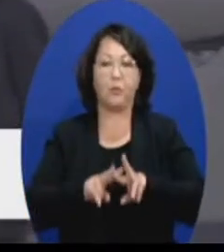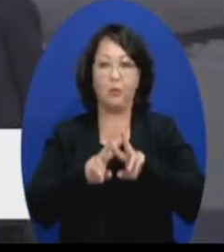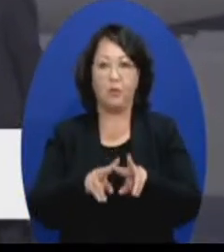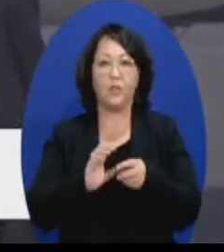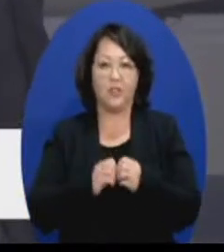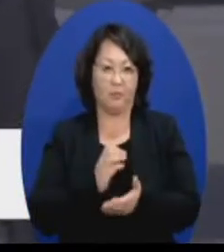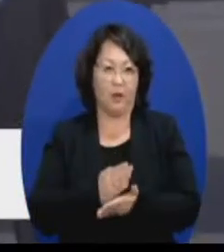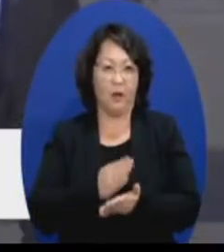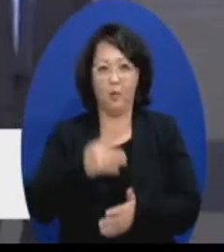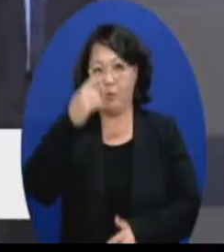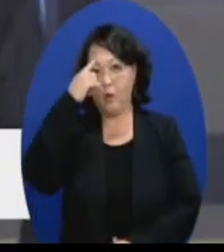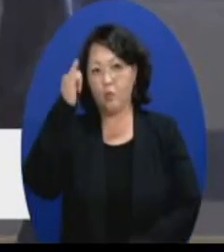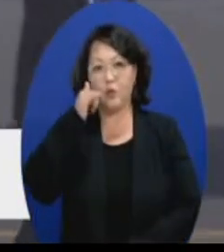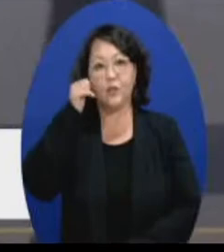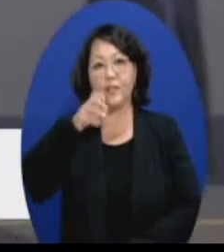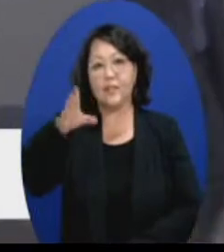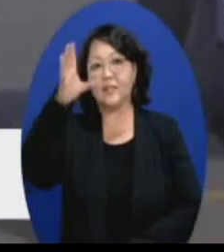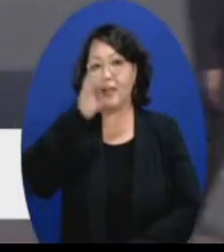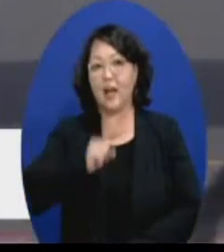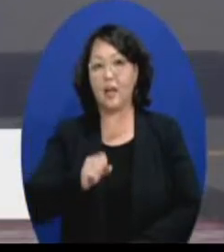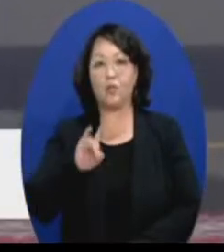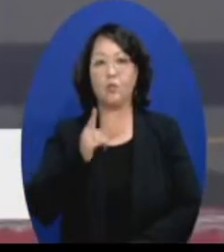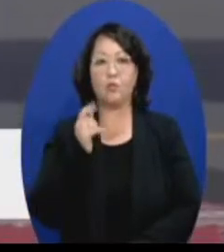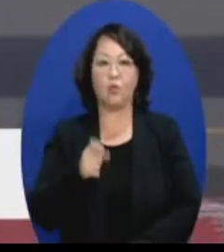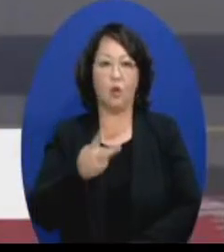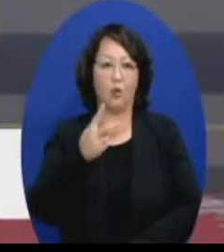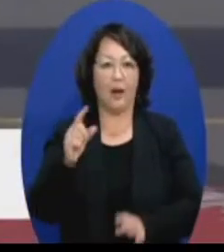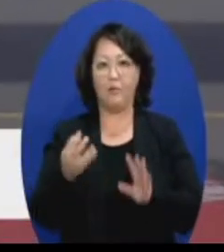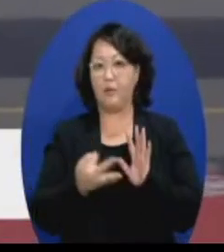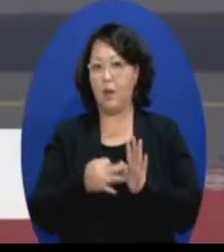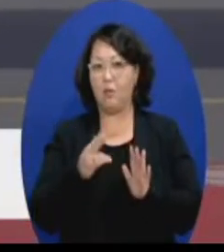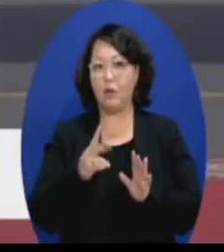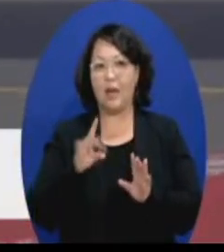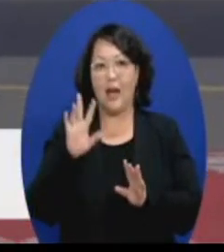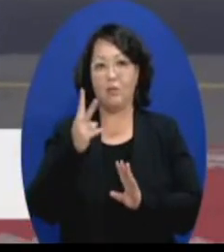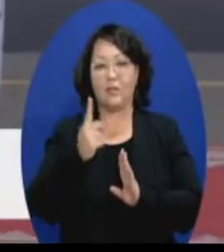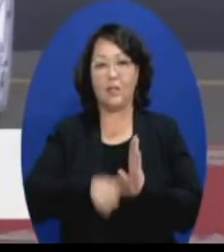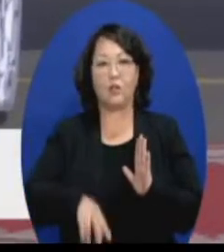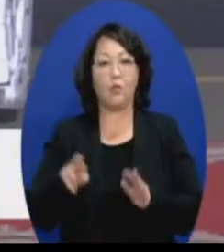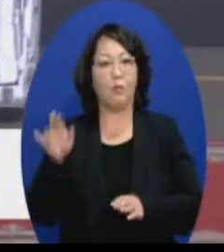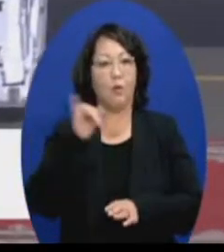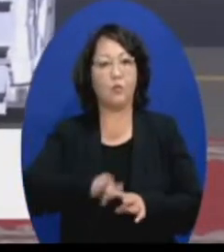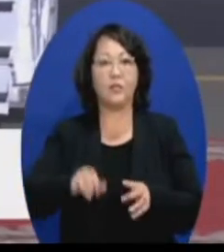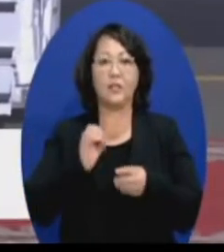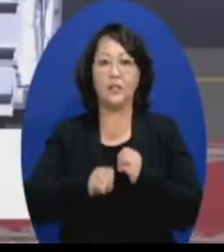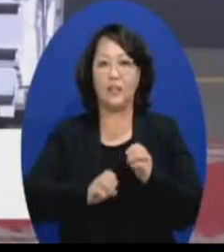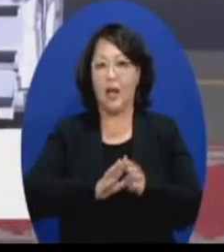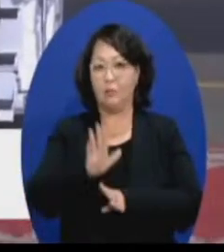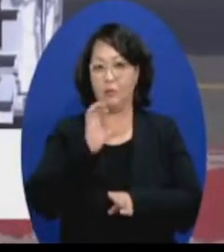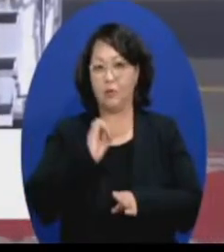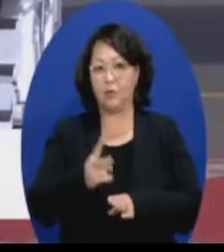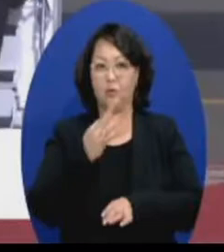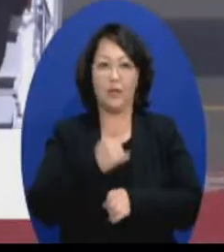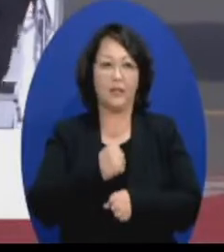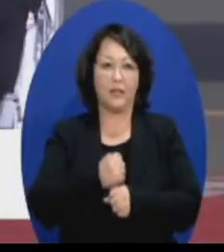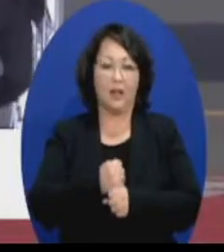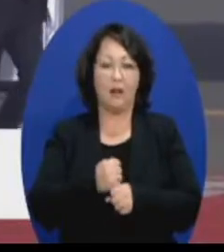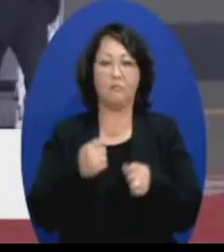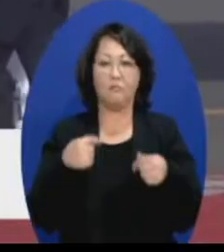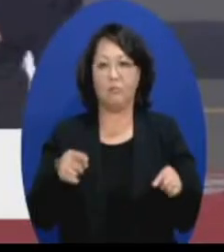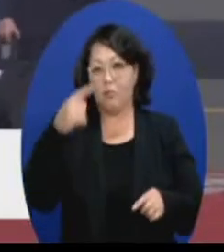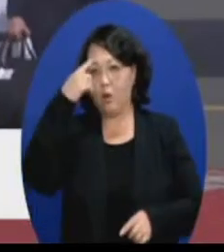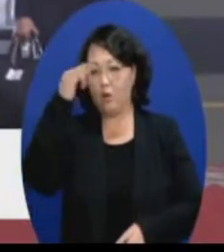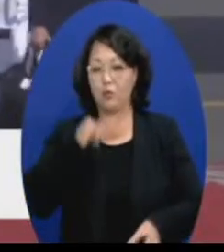үргэлжлүүлэн хэрэгжүүлж байна. Монгол Улсын Ерөнхий сайд хүрэл сүхийн 2018 оны 12-р сард Япон улсад хийсэн албан ёсны альчлаар